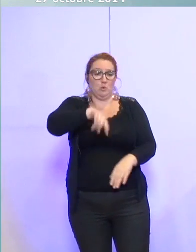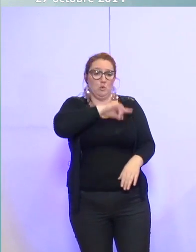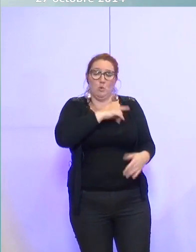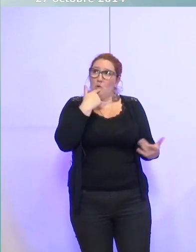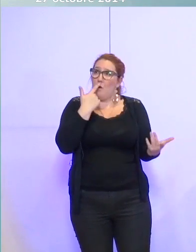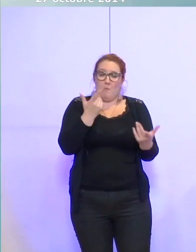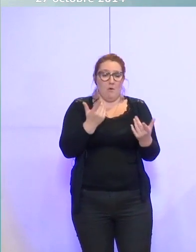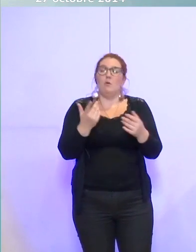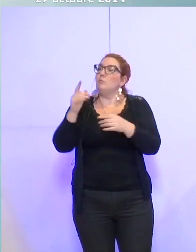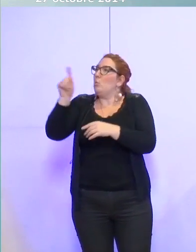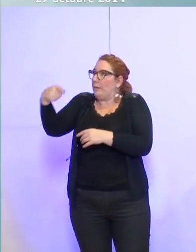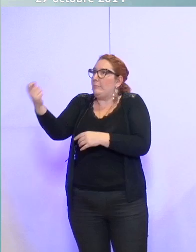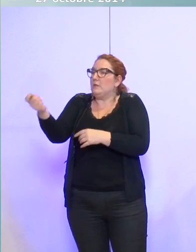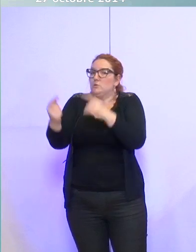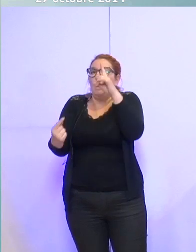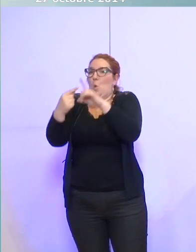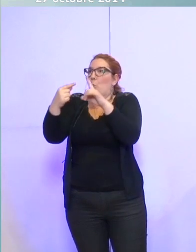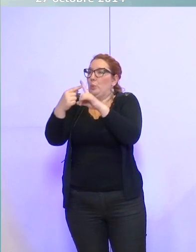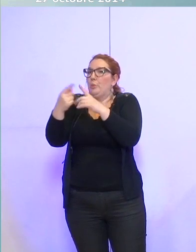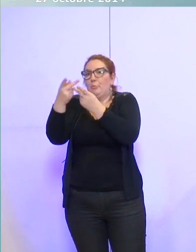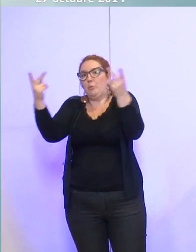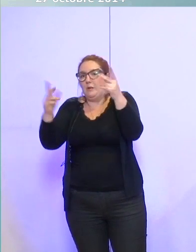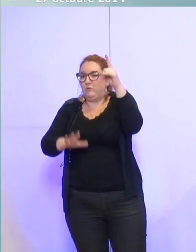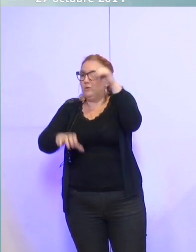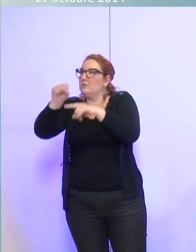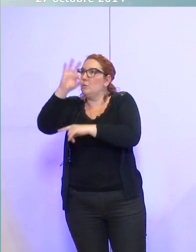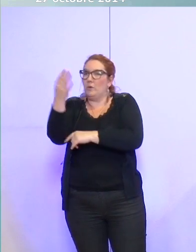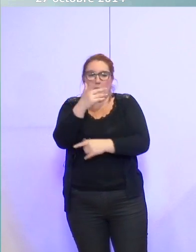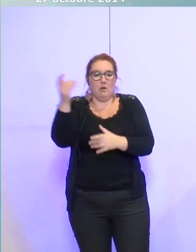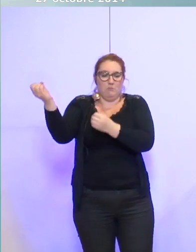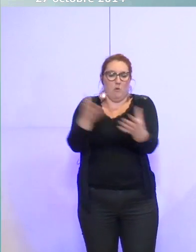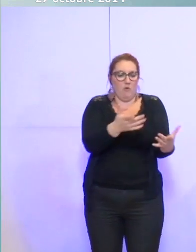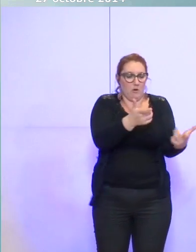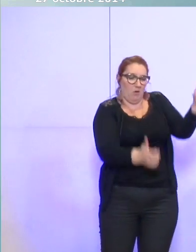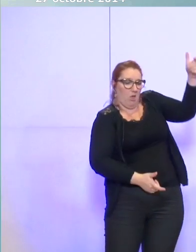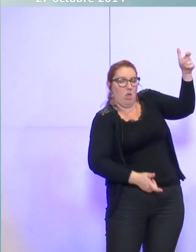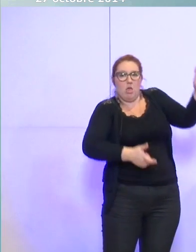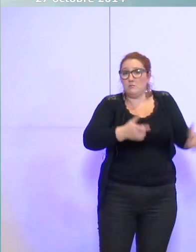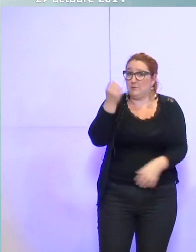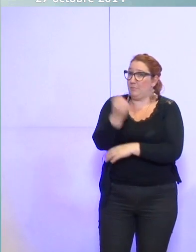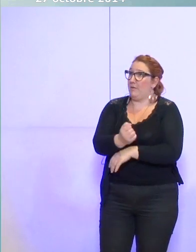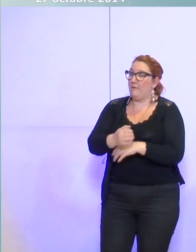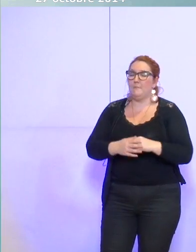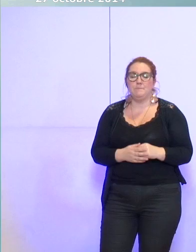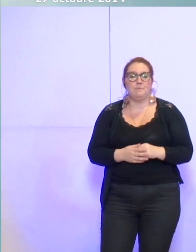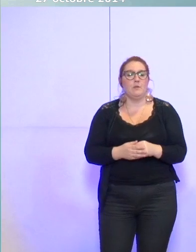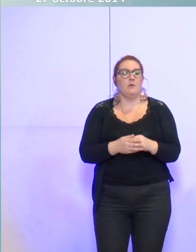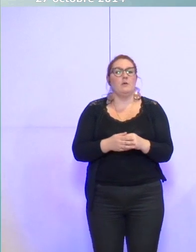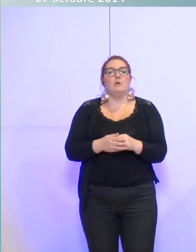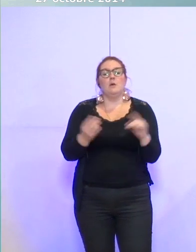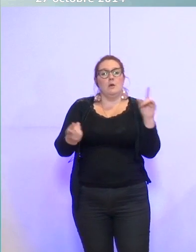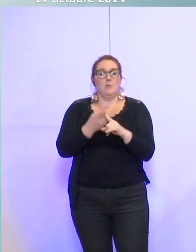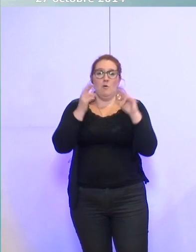et les comptes publics de l'État en particulier. Sur le dernier point, émettre un vœu pour que les députés et les sénateurs se